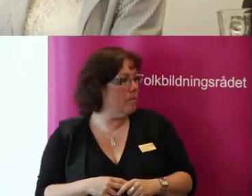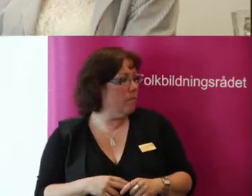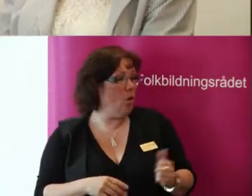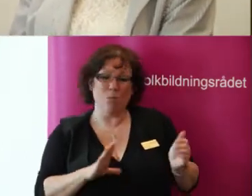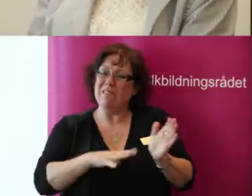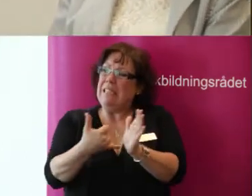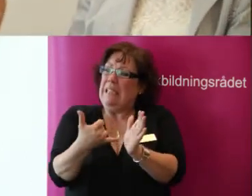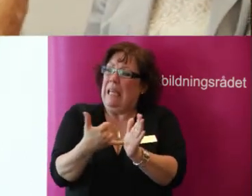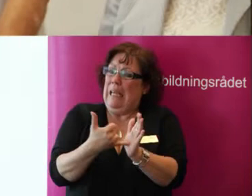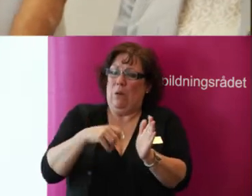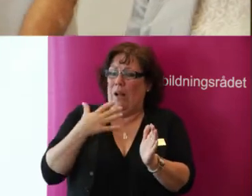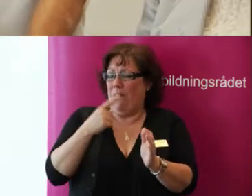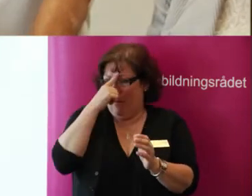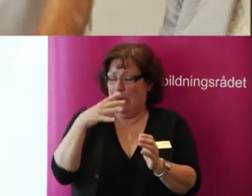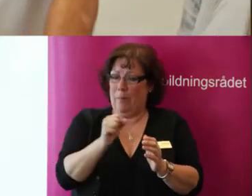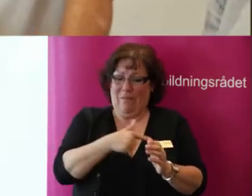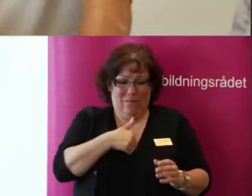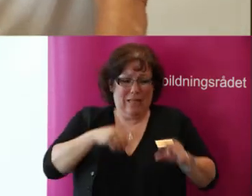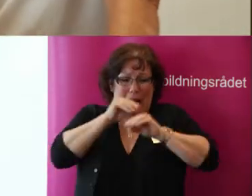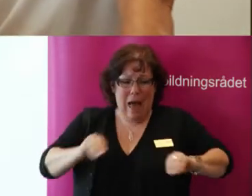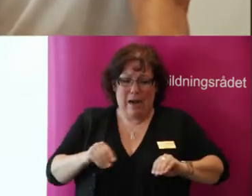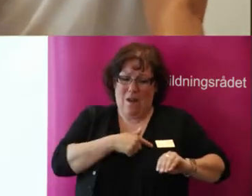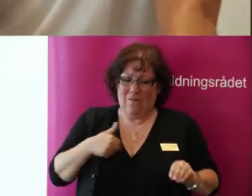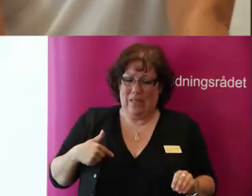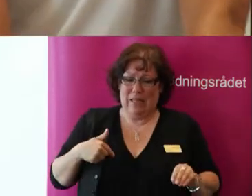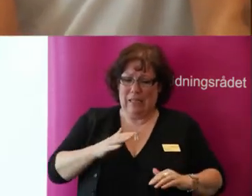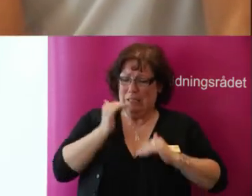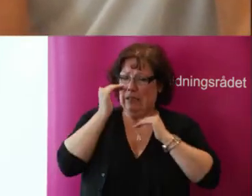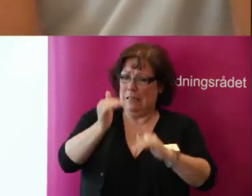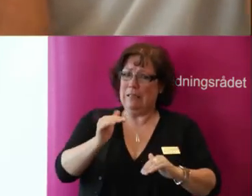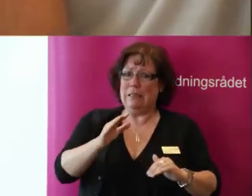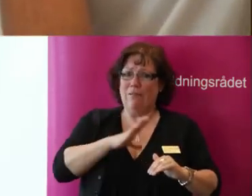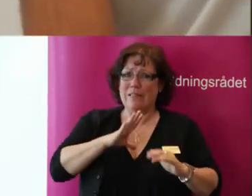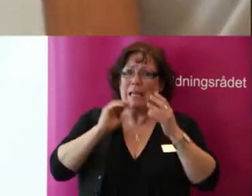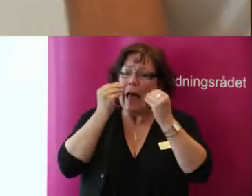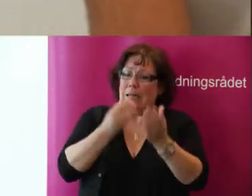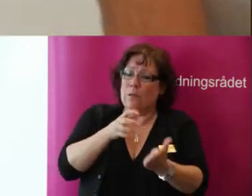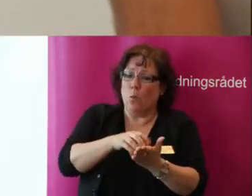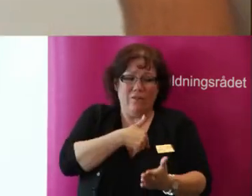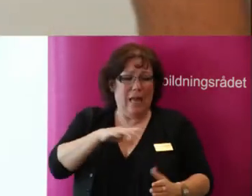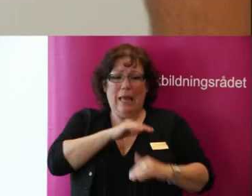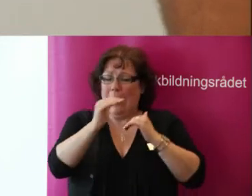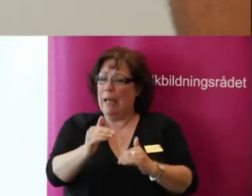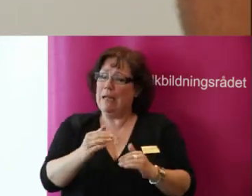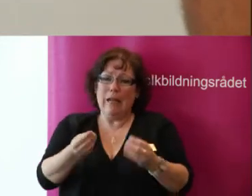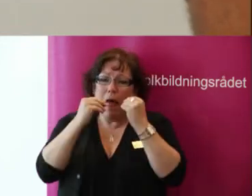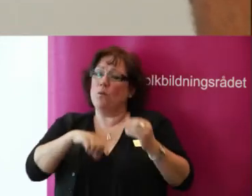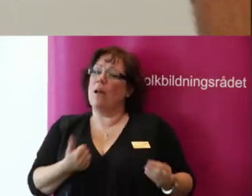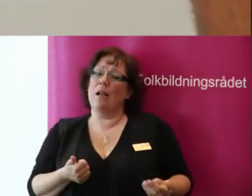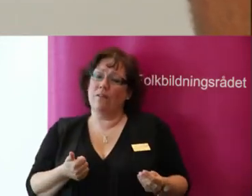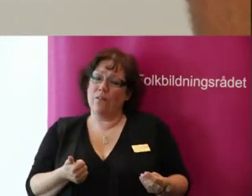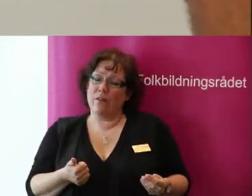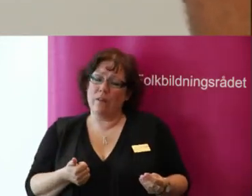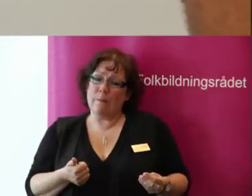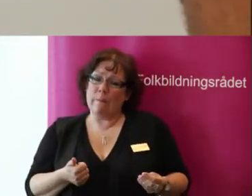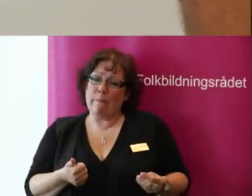konceptet. Att vi som lärare är ju ständigt i en lärande situation. Vi lär ju oss hela tiden själva också. Och